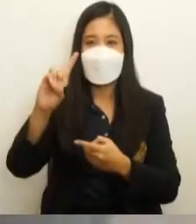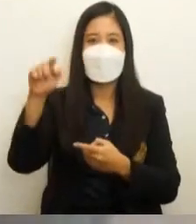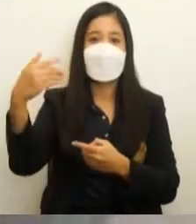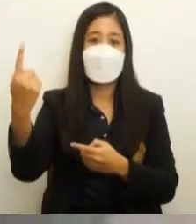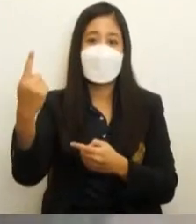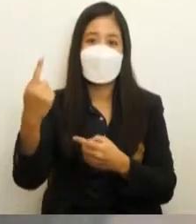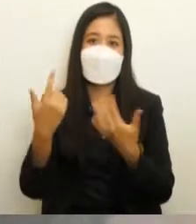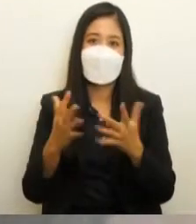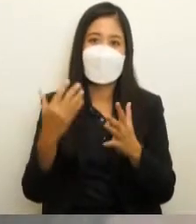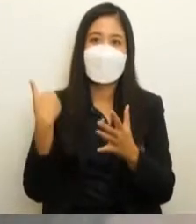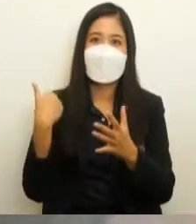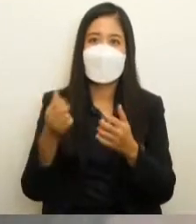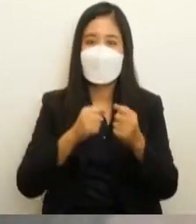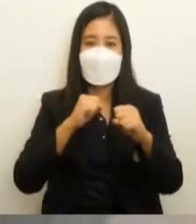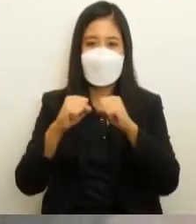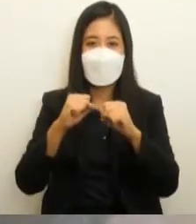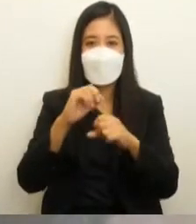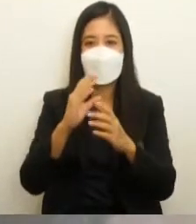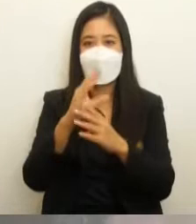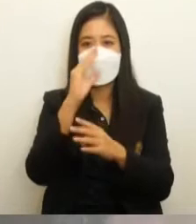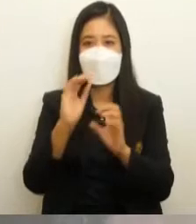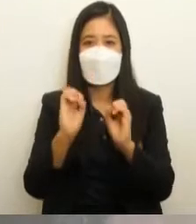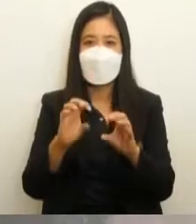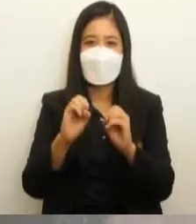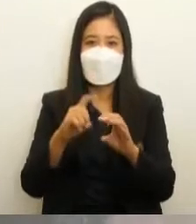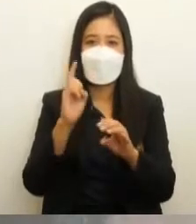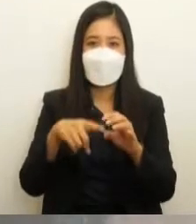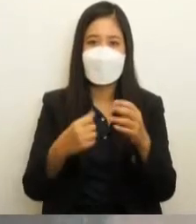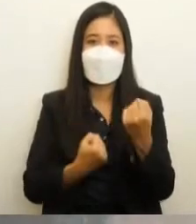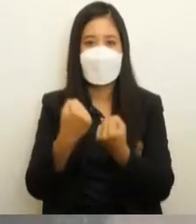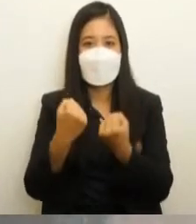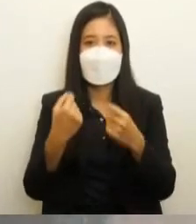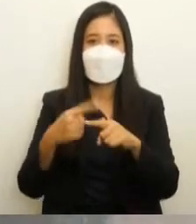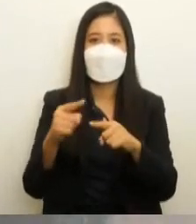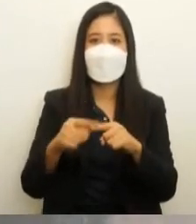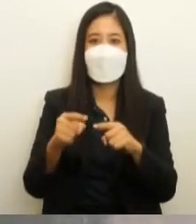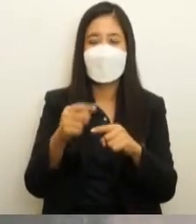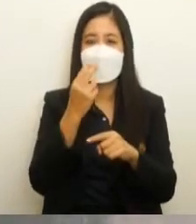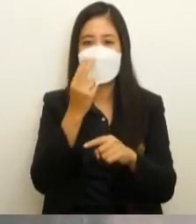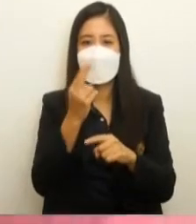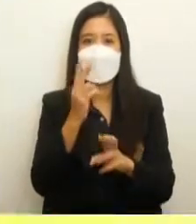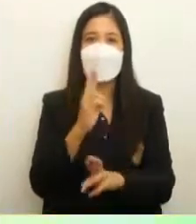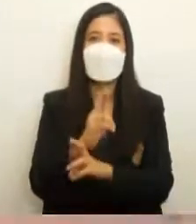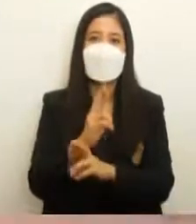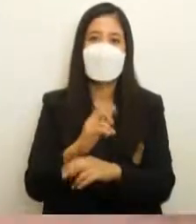งคุณภาพการจัดการเรียนการสอนไม่มีวันลดลงเพราะที่นี่เด็กเพิ่มขึ้นด้วยค่ะ